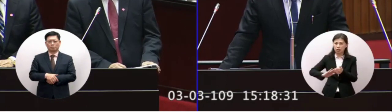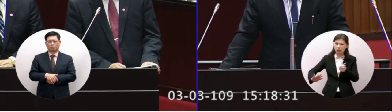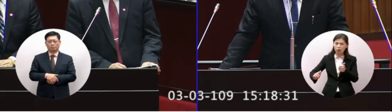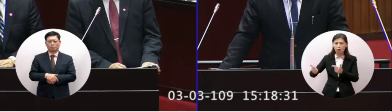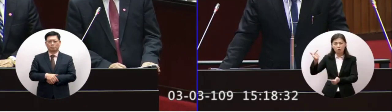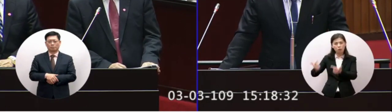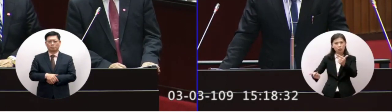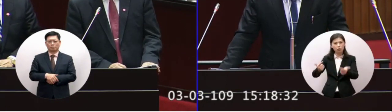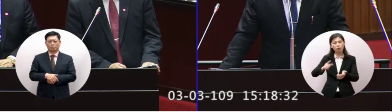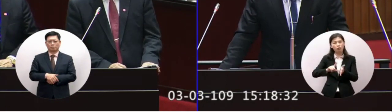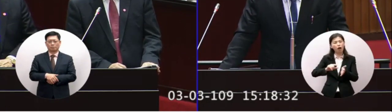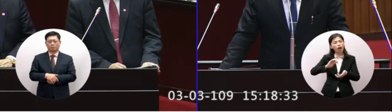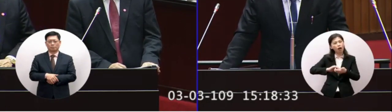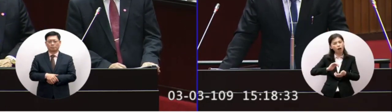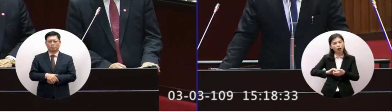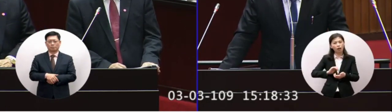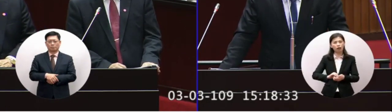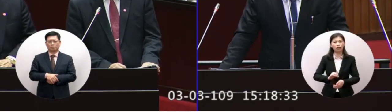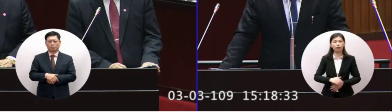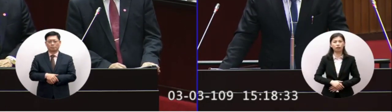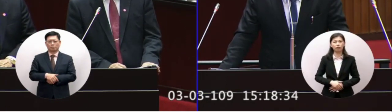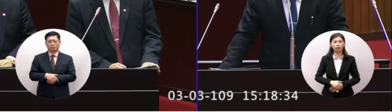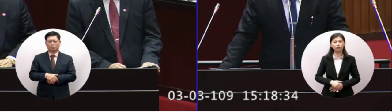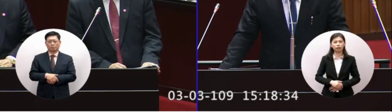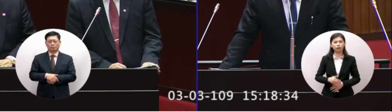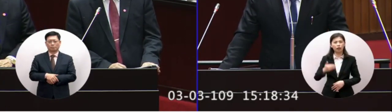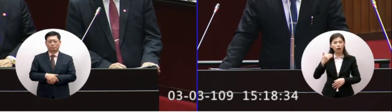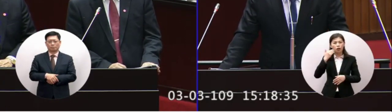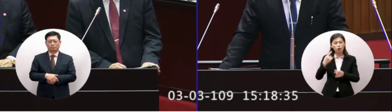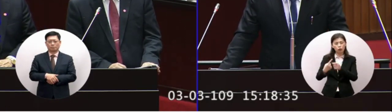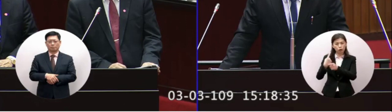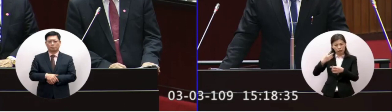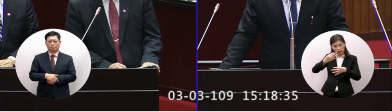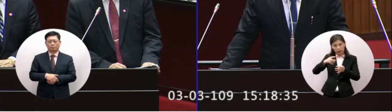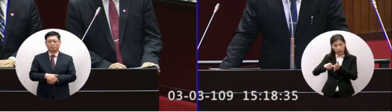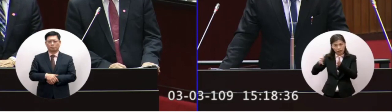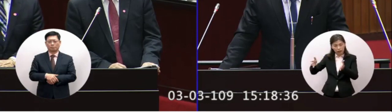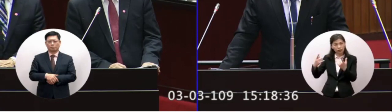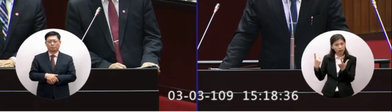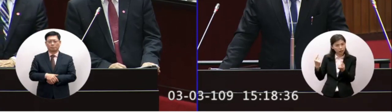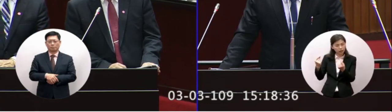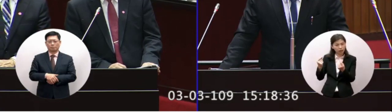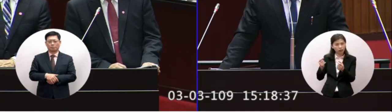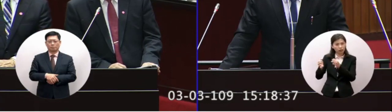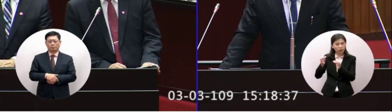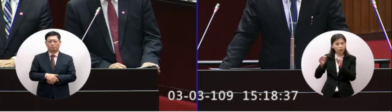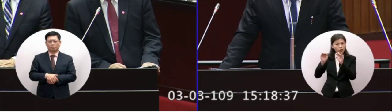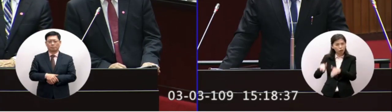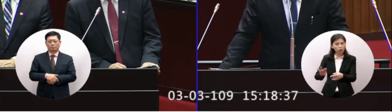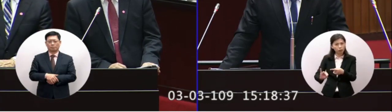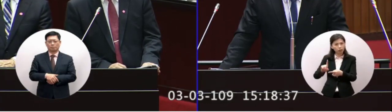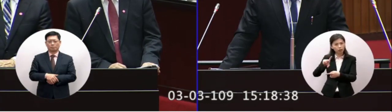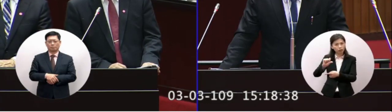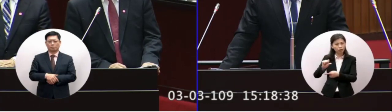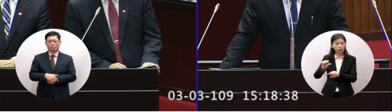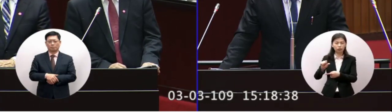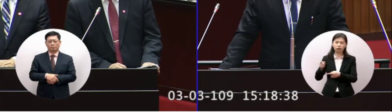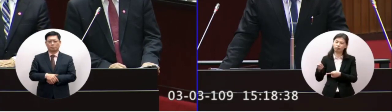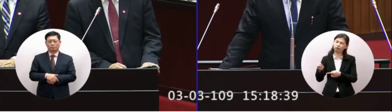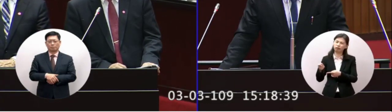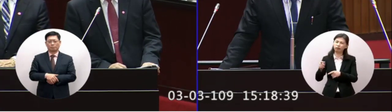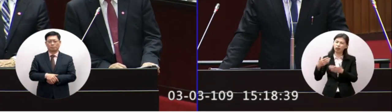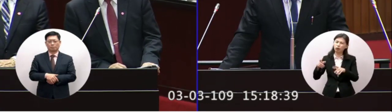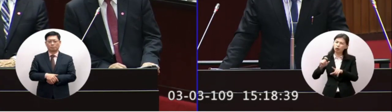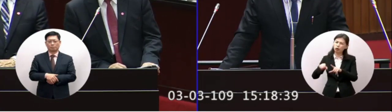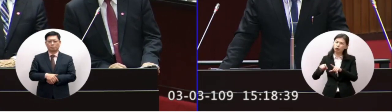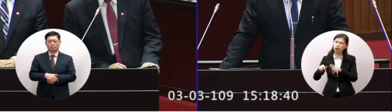序，那这个部分其实同期减少15%，那很多企业它这个标准基本上它不是很高，很多